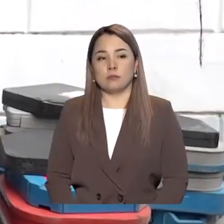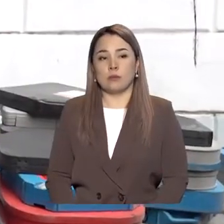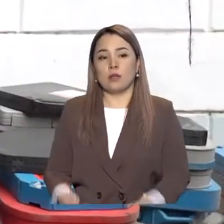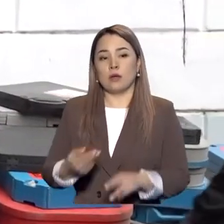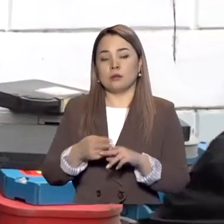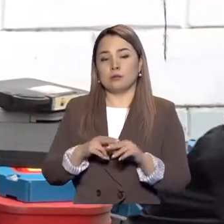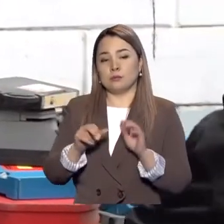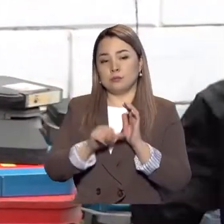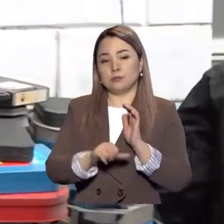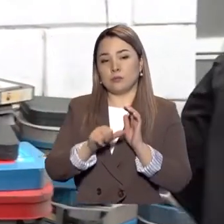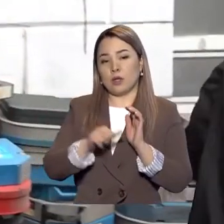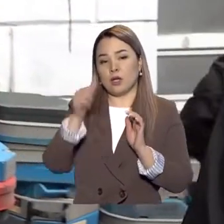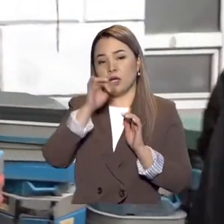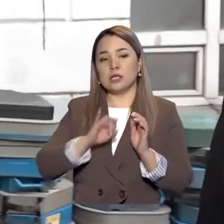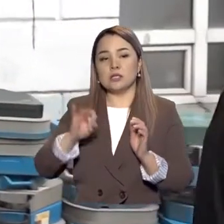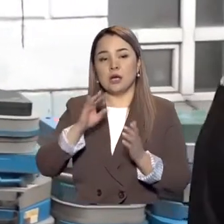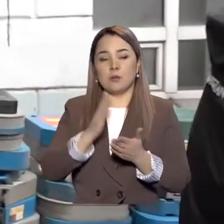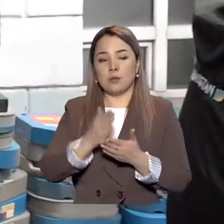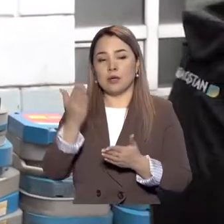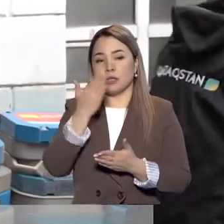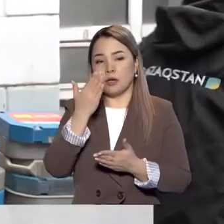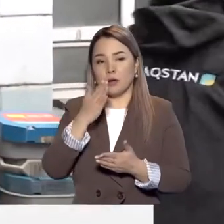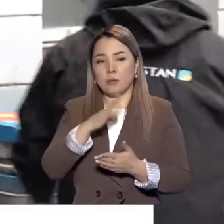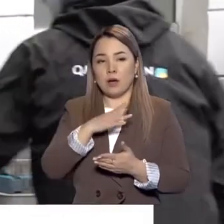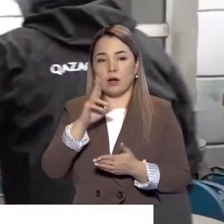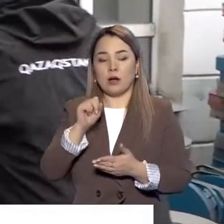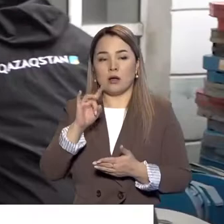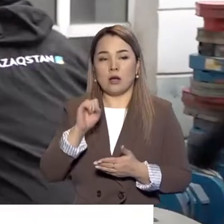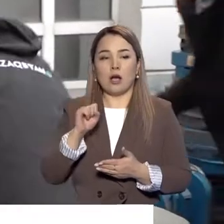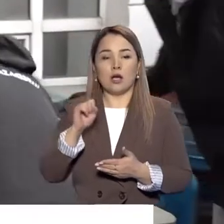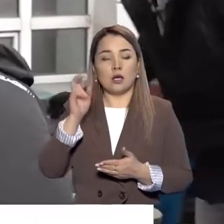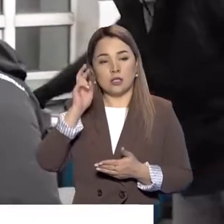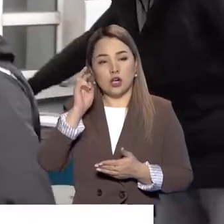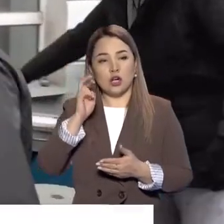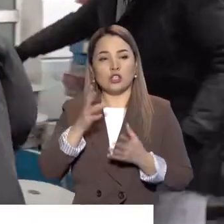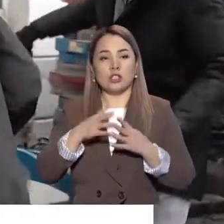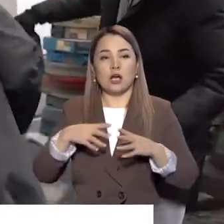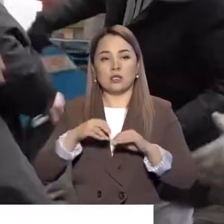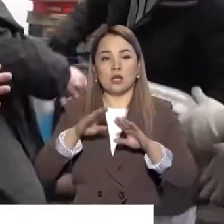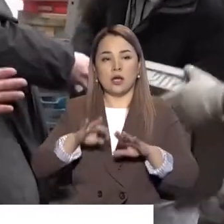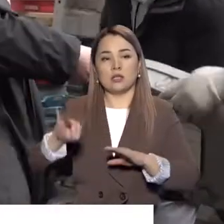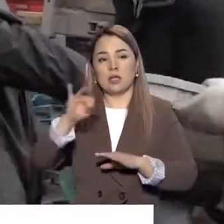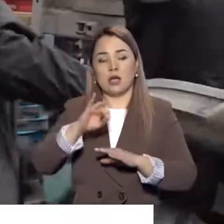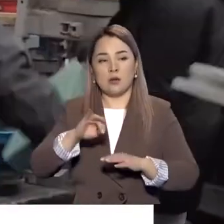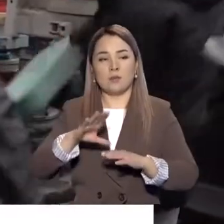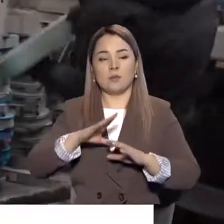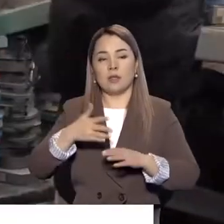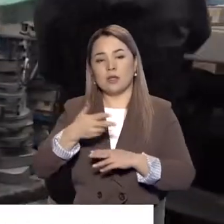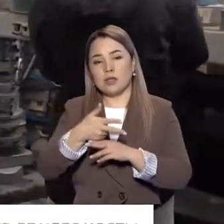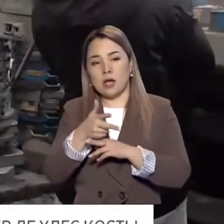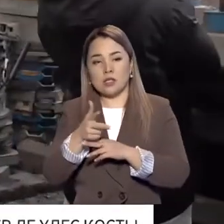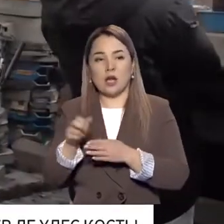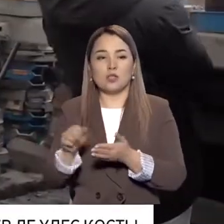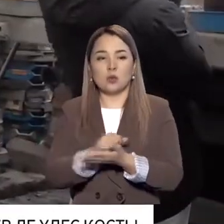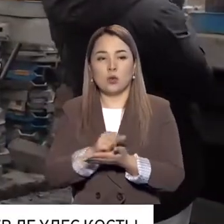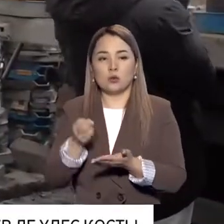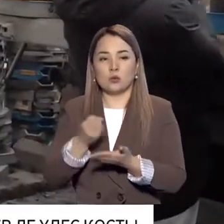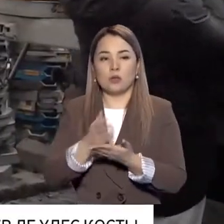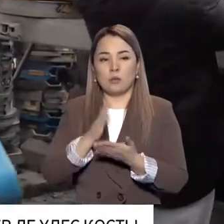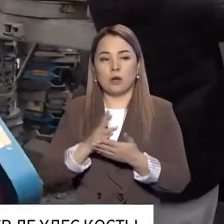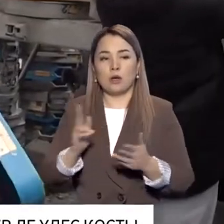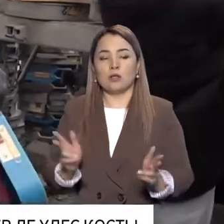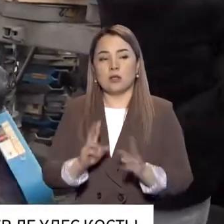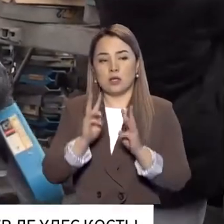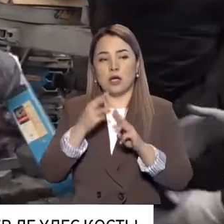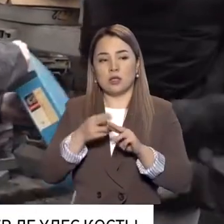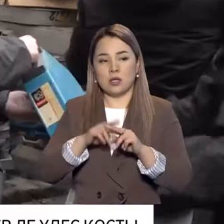Бұлар 60 жылдан астам тарихы бар телеарнаны. Қарашаңырақтың алтын қорында сақтаулы тұрған көне таспалар мен құнды құжаттар. Ғимарат өртенген